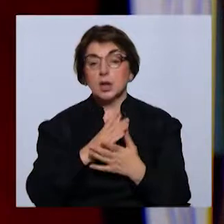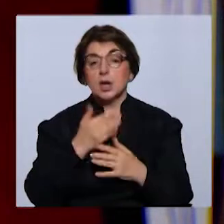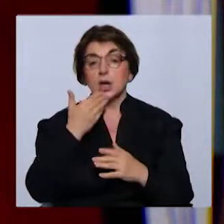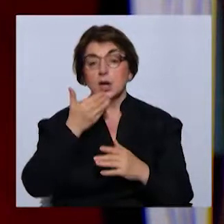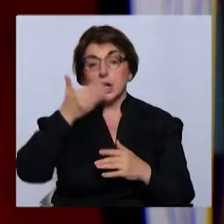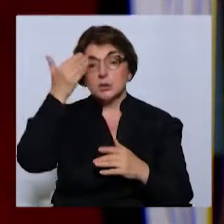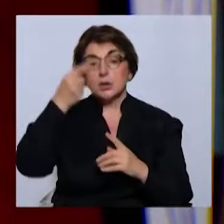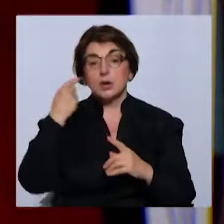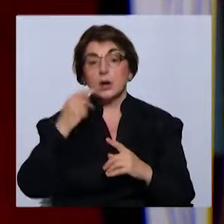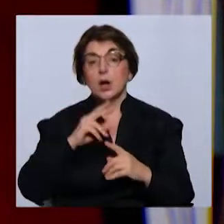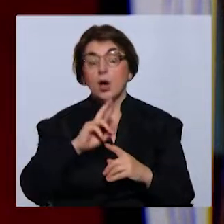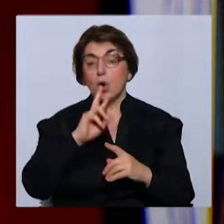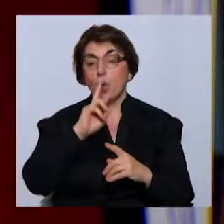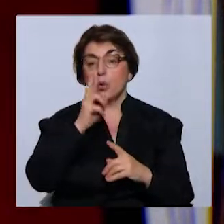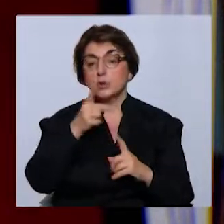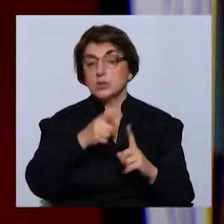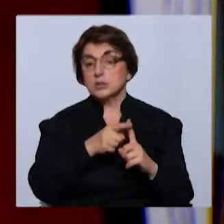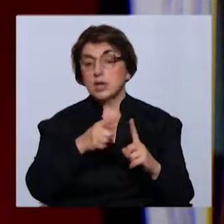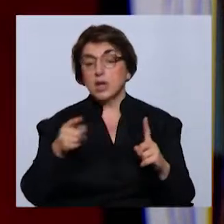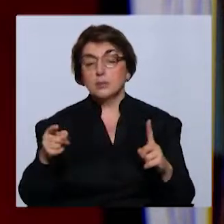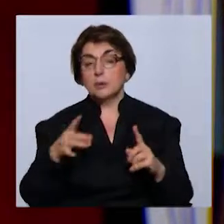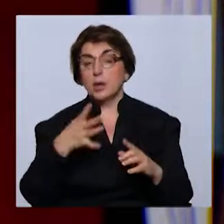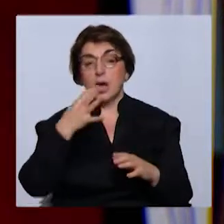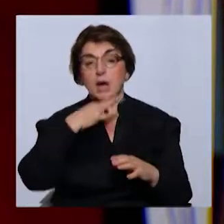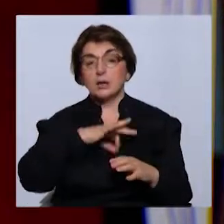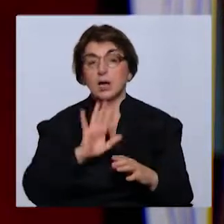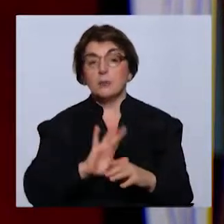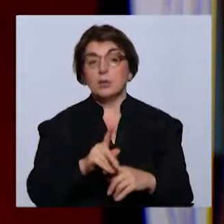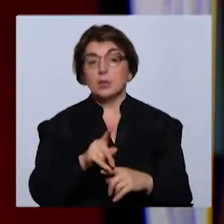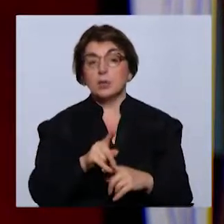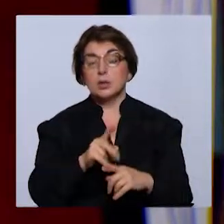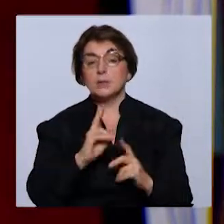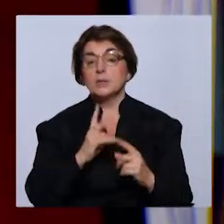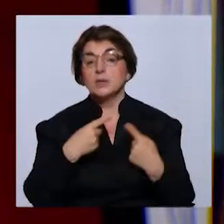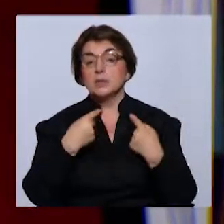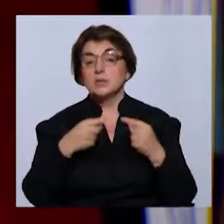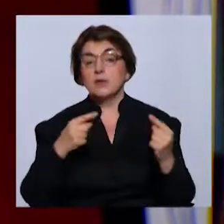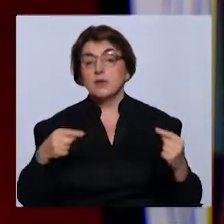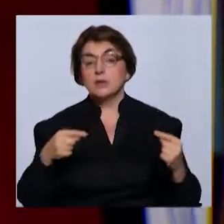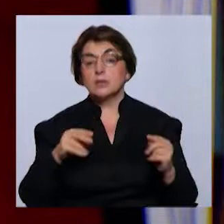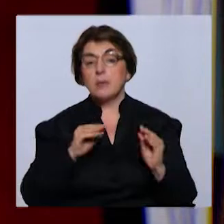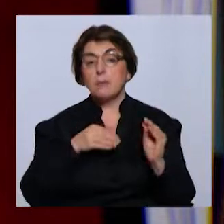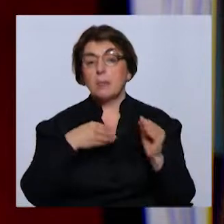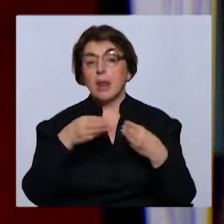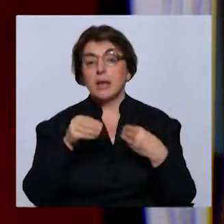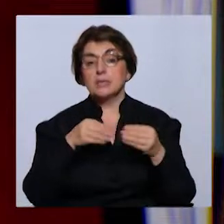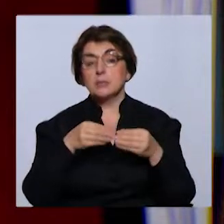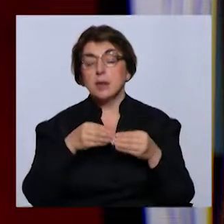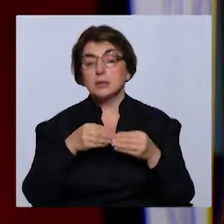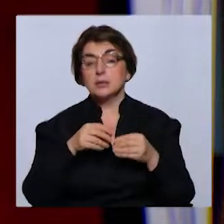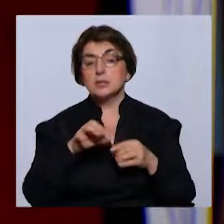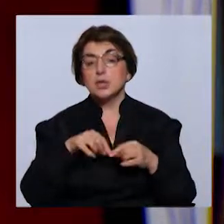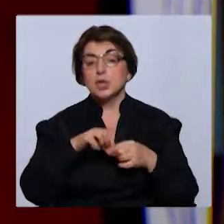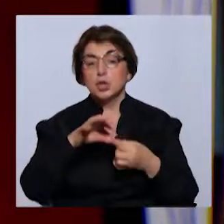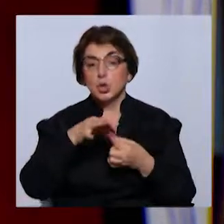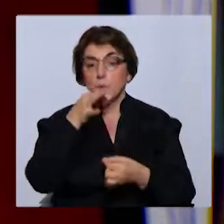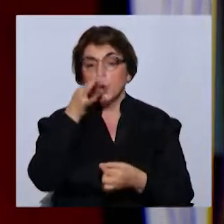ისინი არ იხმარდნენ აი ამ კოქტეილის პლასტმასის საწურობ